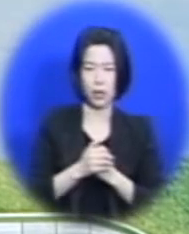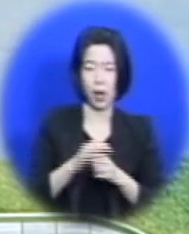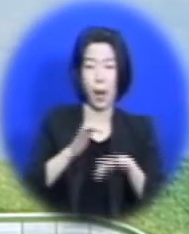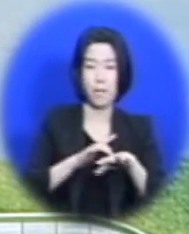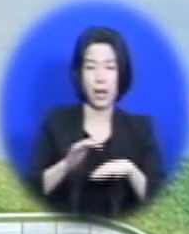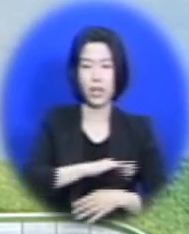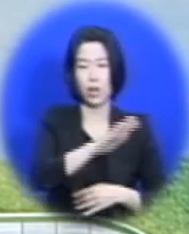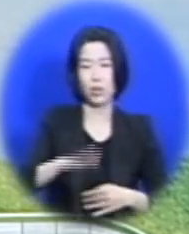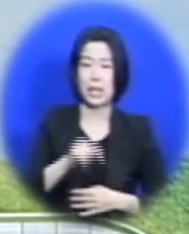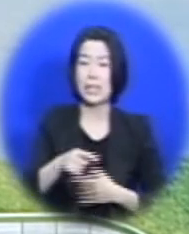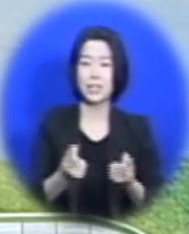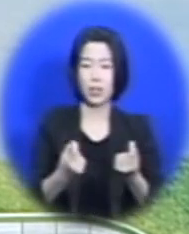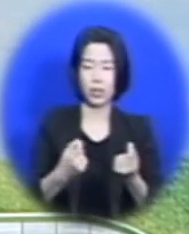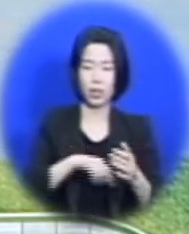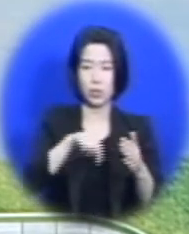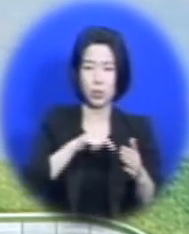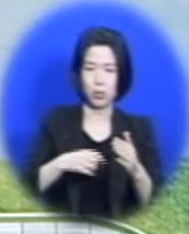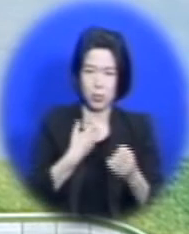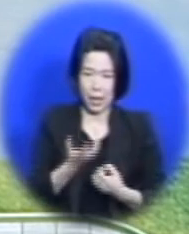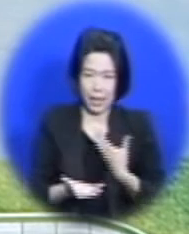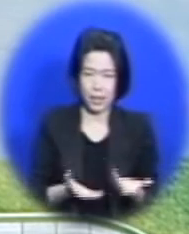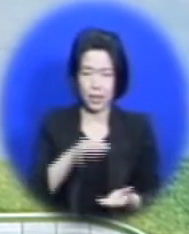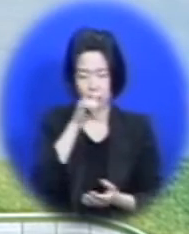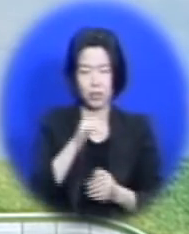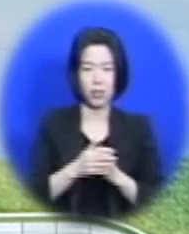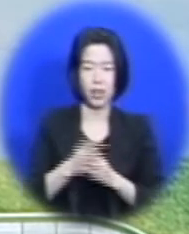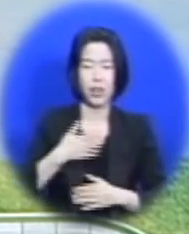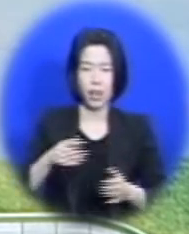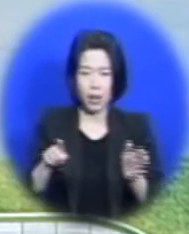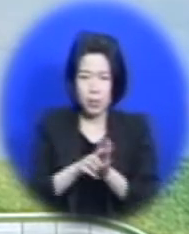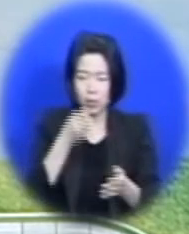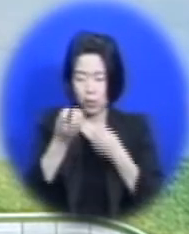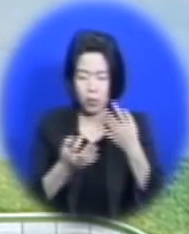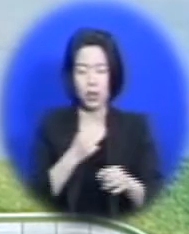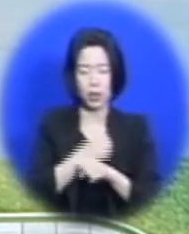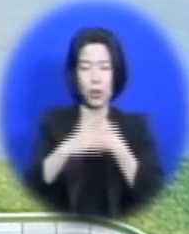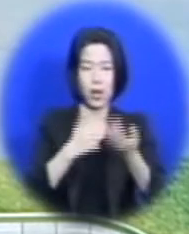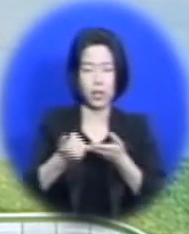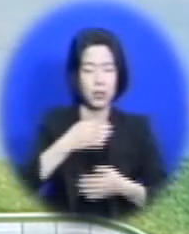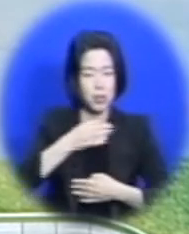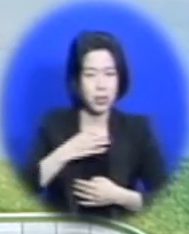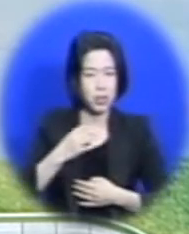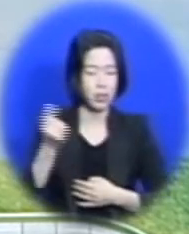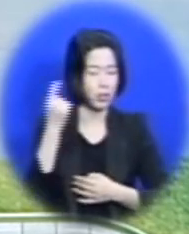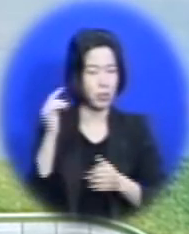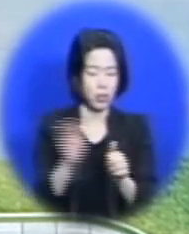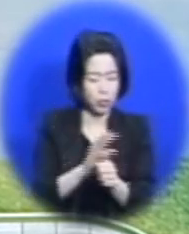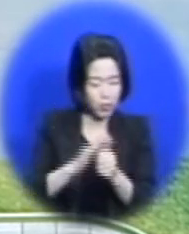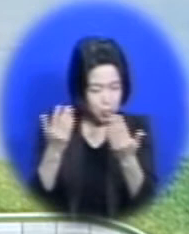마귀가 우리를 그렇게 우리 속을 뒤집습니다. 내가 믿음으로 고백하고 하나님의 음성을 내가 들으면서 위로를